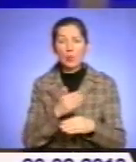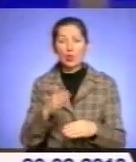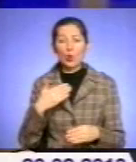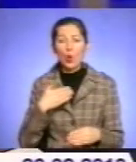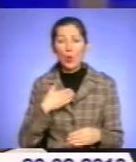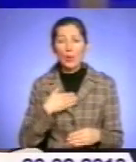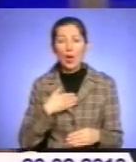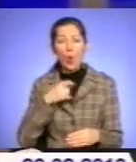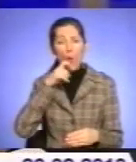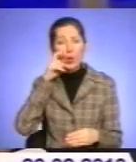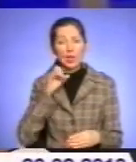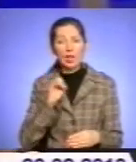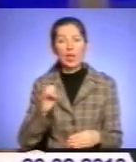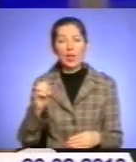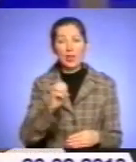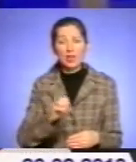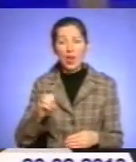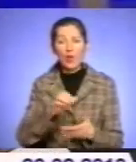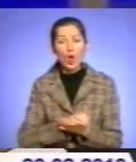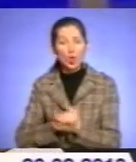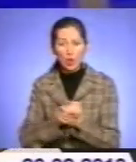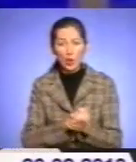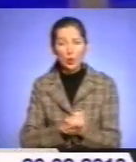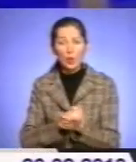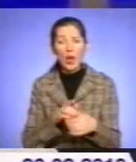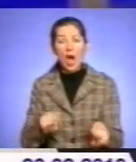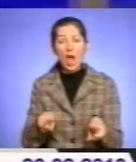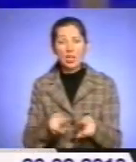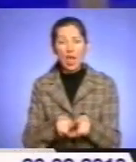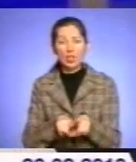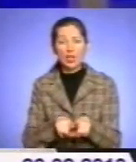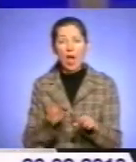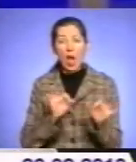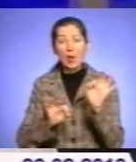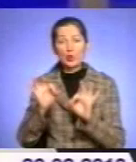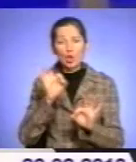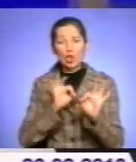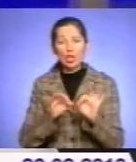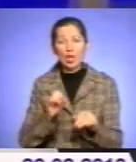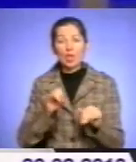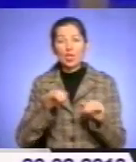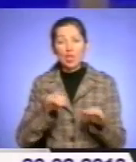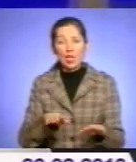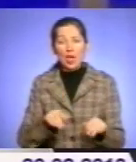между Украиной и Европейским Союзом, а также обсуждение и